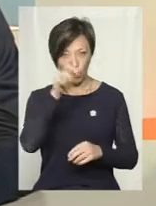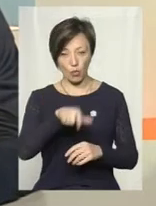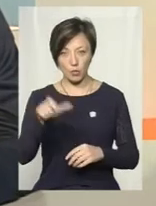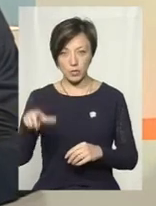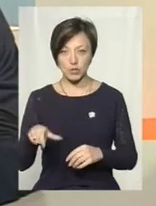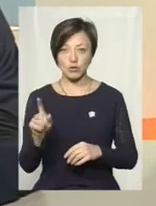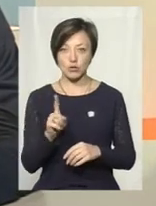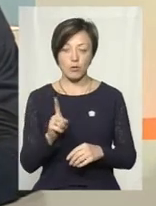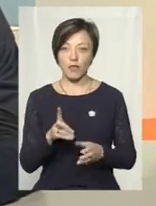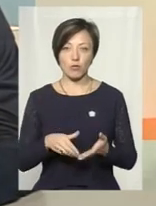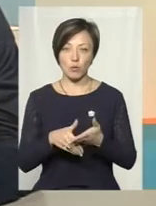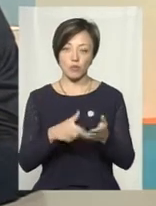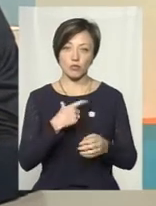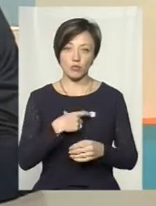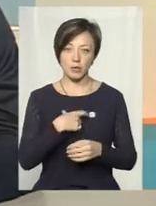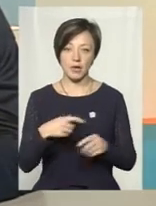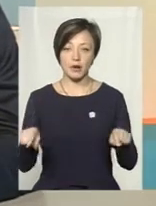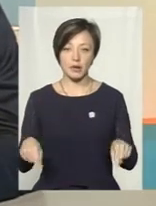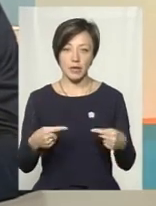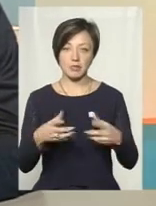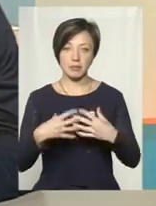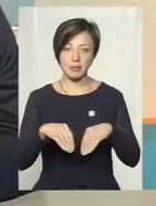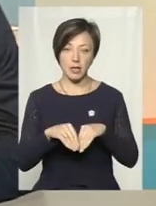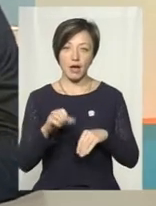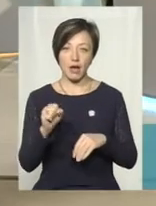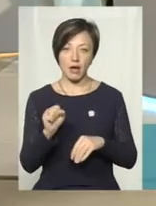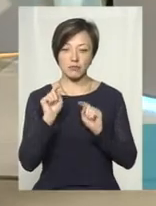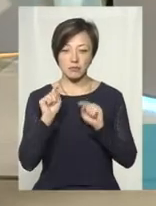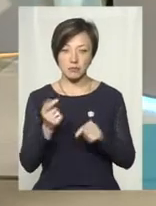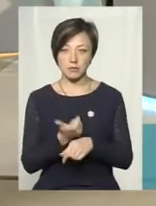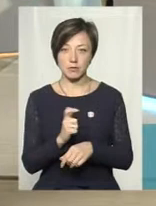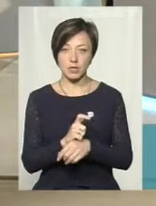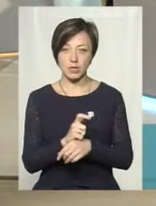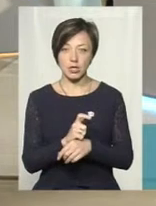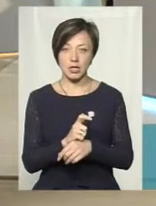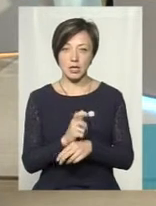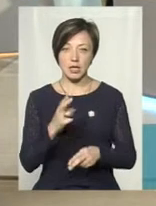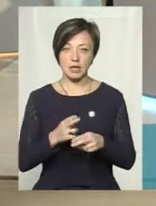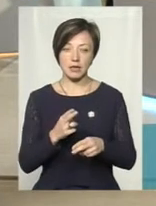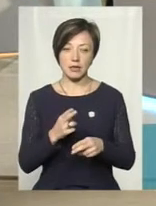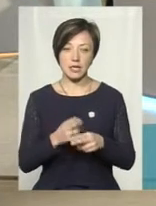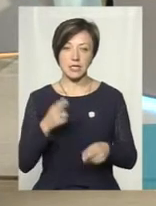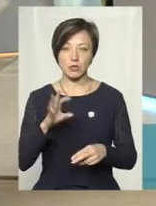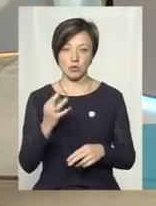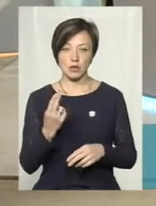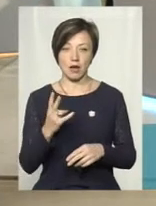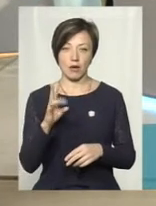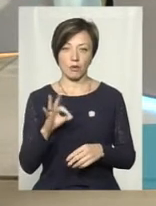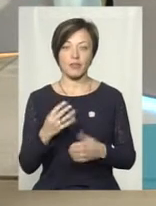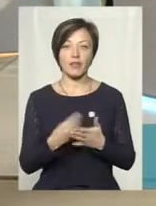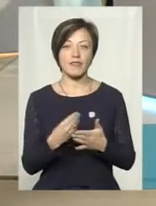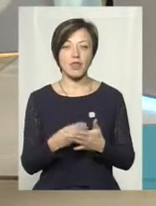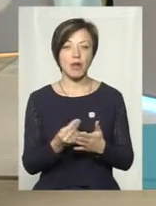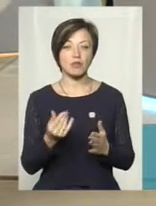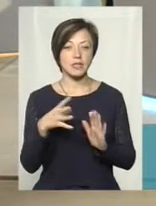ну, щоб не допомогти собі в реабілітації сім'ї своїй, а іменно отак більш мрізкі соціальні. Це вже фінансова така